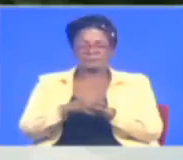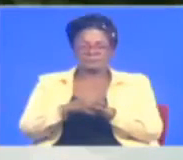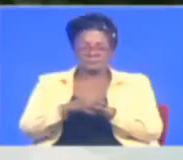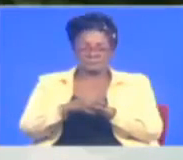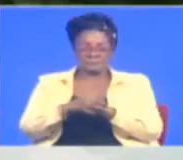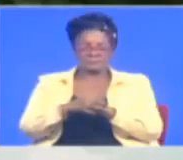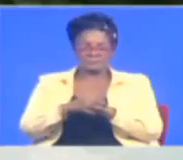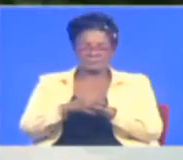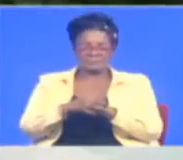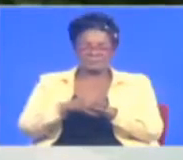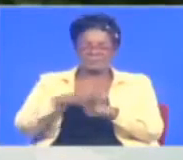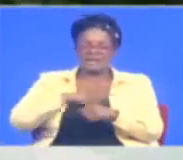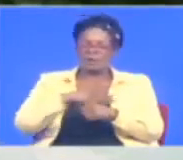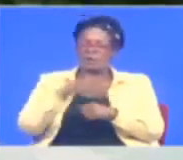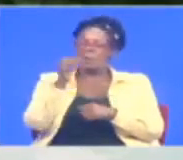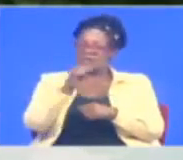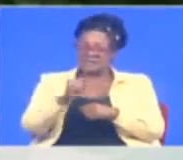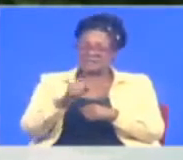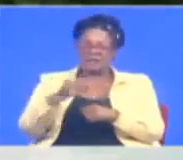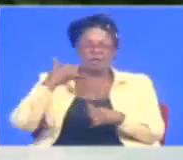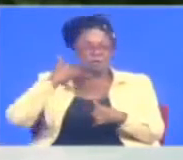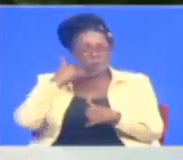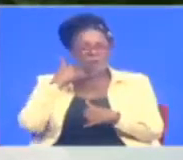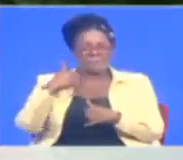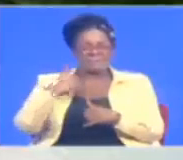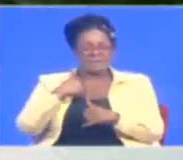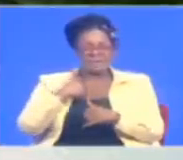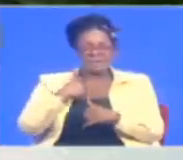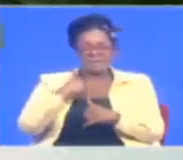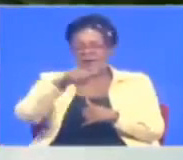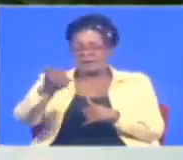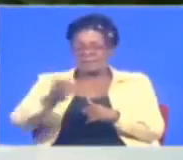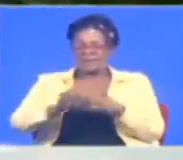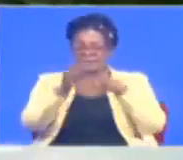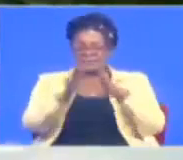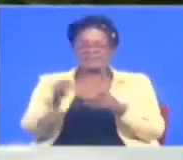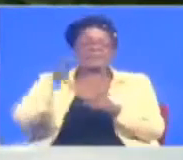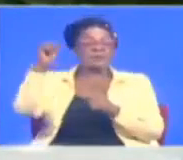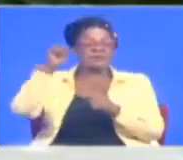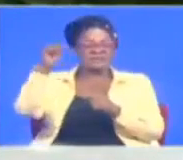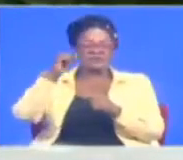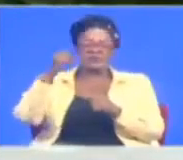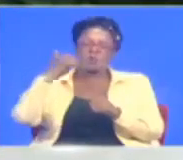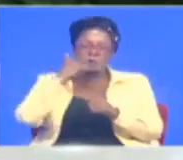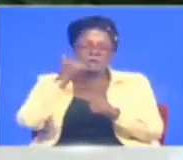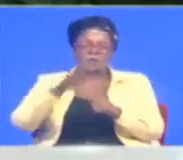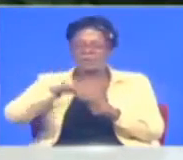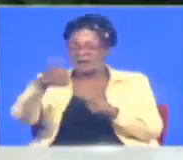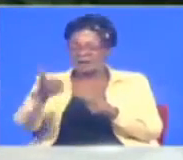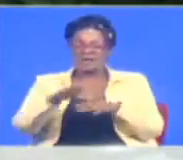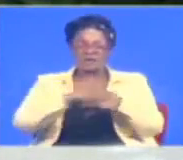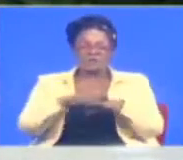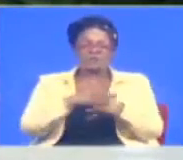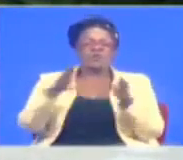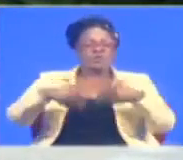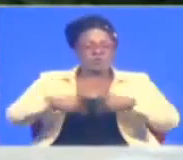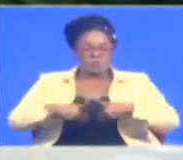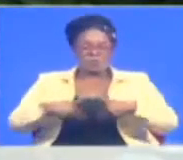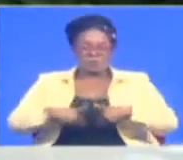Viongozi wetu wa wazee wamenipigia simu mimi na wale viongozi wengine wa kisiasa na Wakikuyu wenzetu na vijana